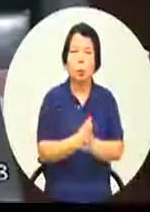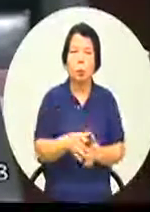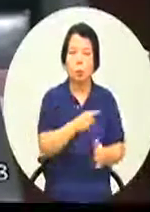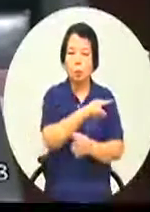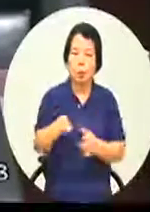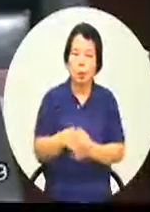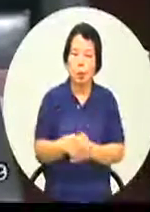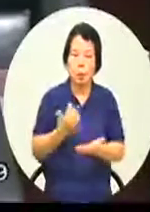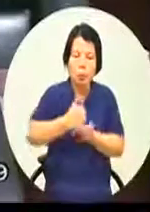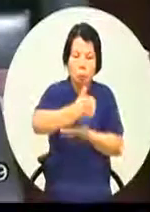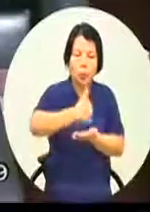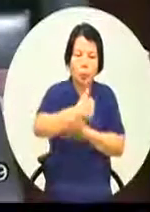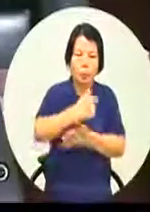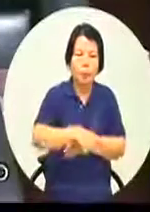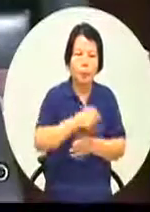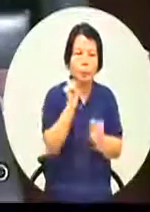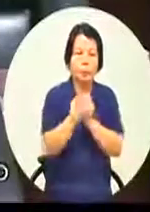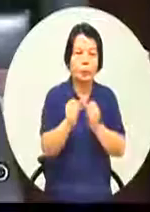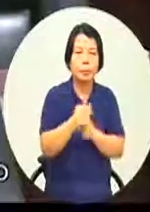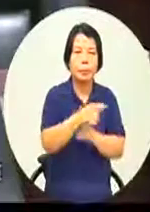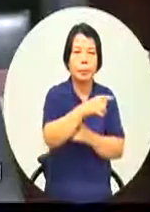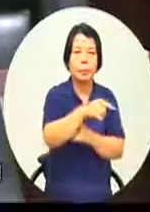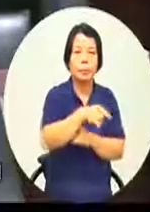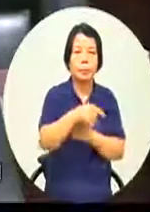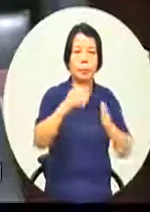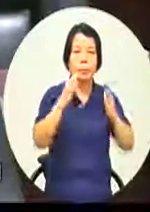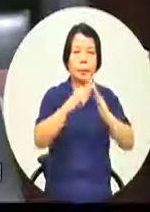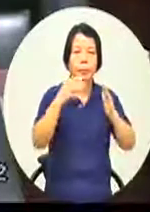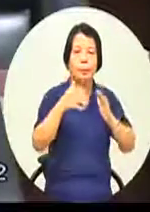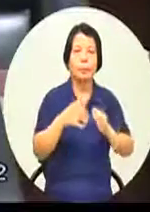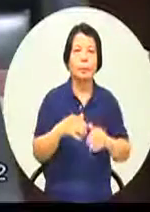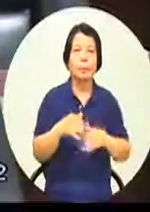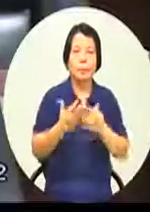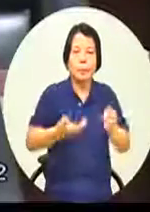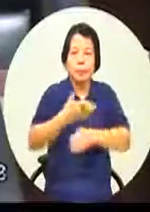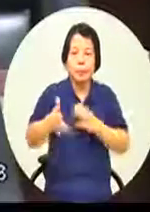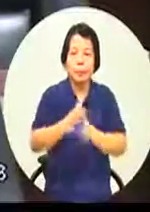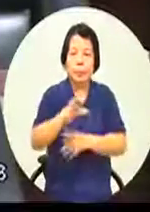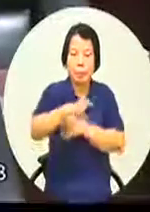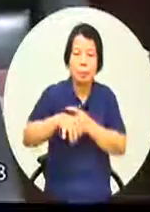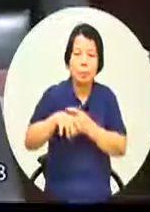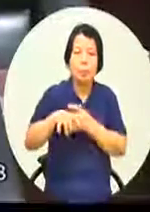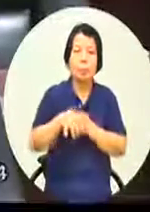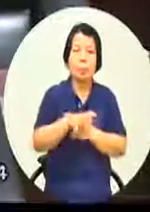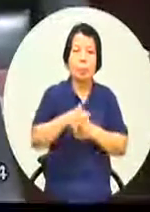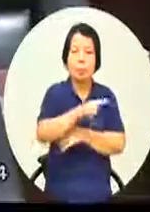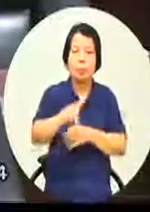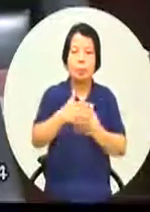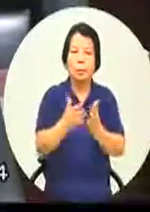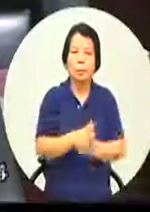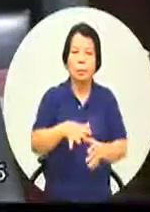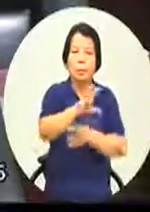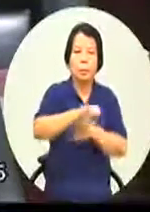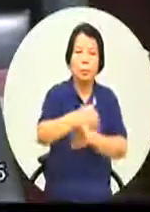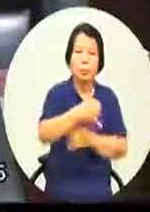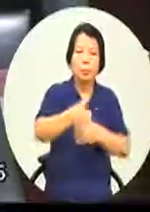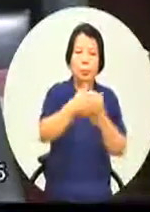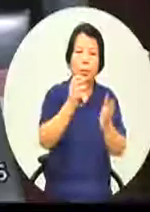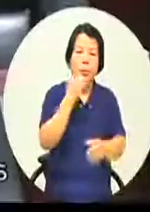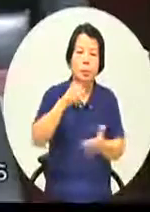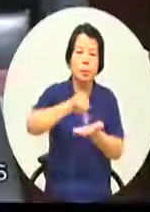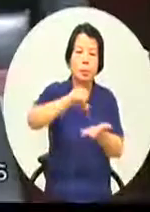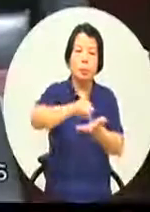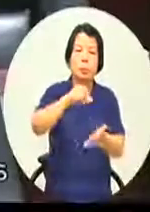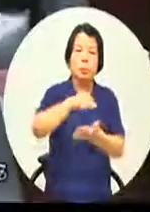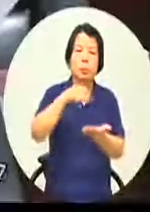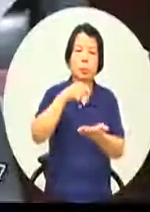费者手上？那我们现在一直在推啊，推说，哎，怎么样让农产品，让我们农民种的东西直接到餐